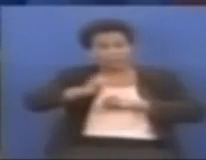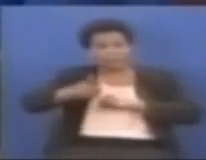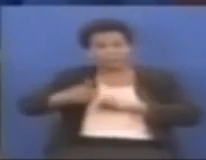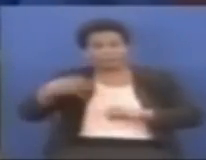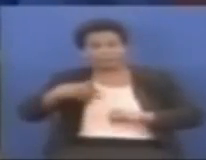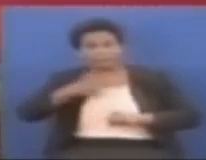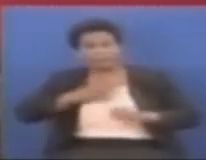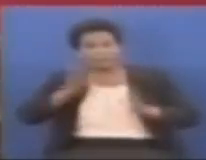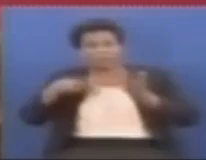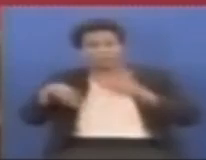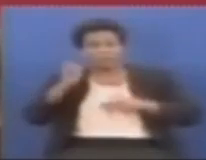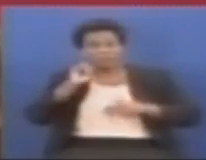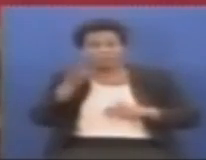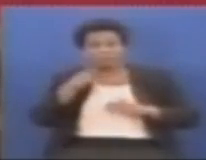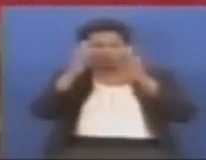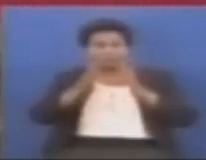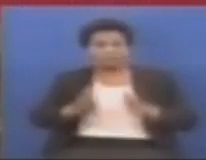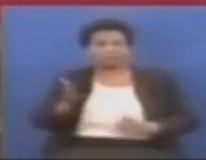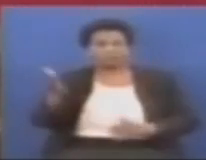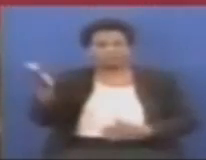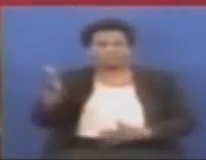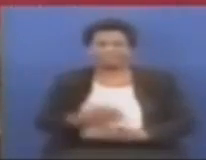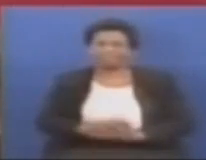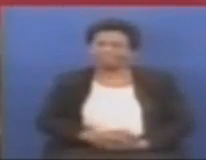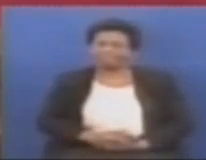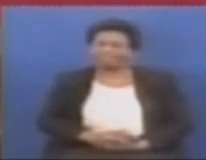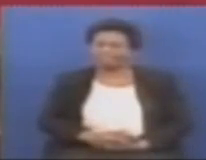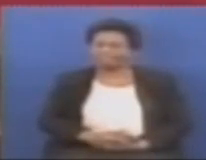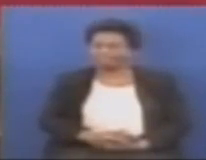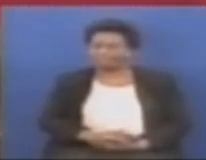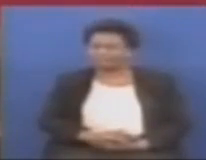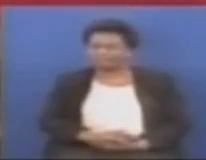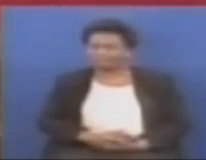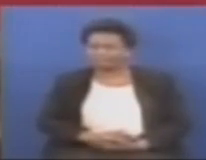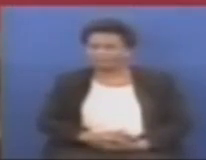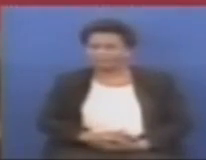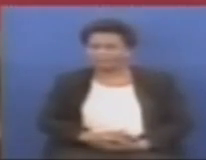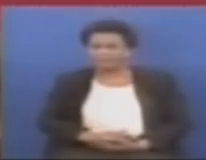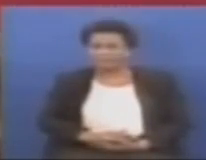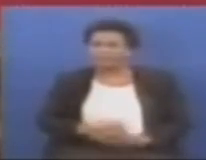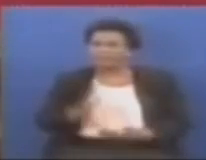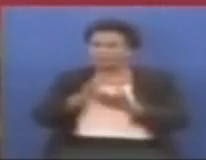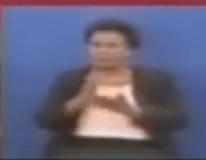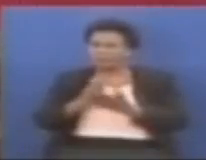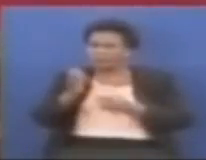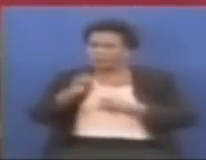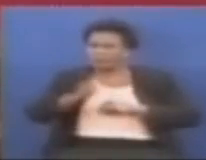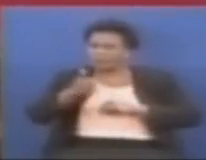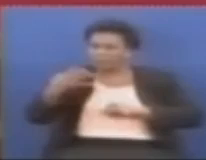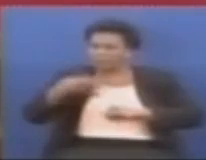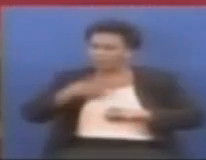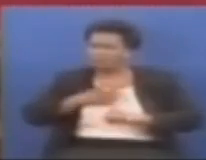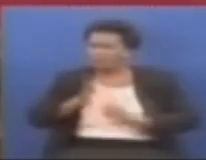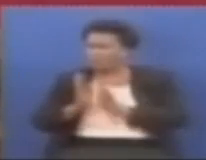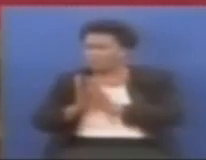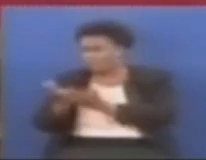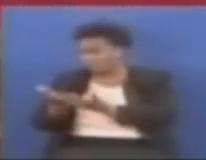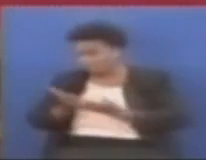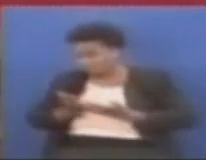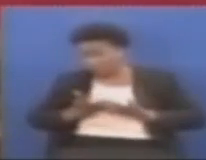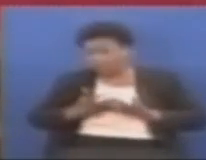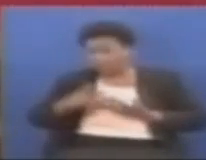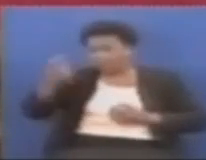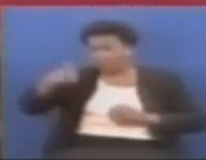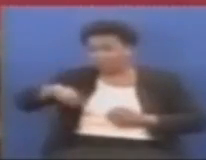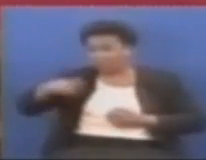Mheshimiwa mbunge wa Monduli. Mheshimiwa Spika, nashukuru kwa majibu mazuri ya serikali na kwa kweli nitumie fursa hii